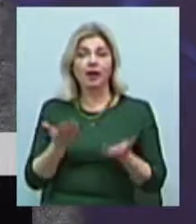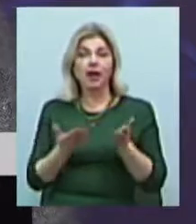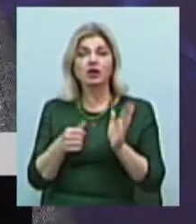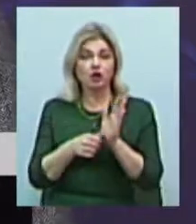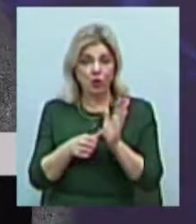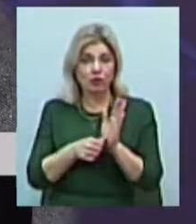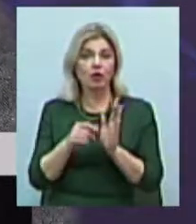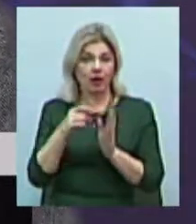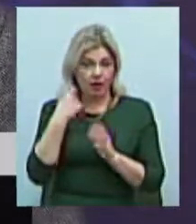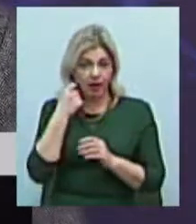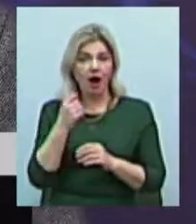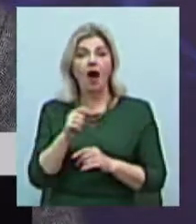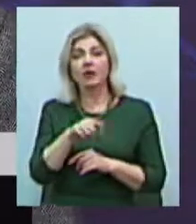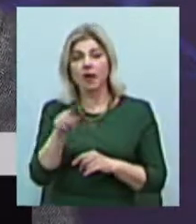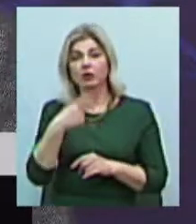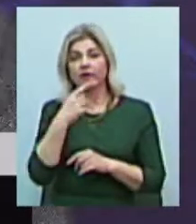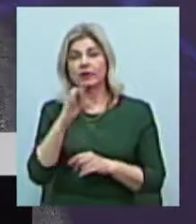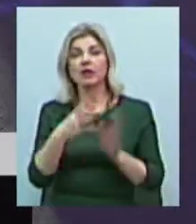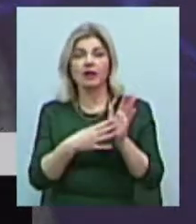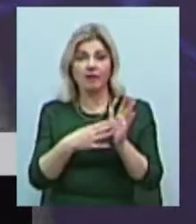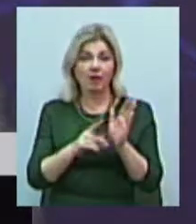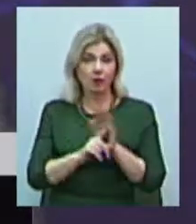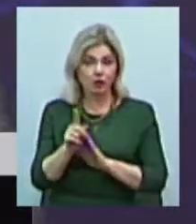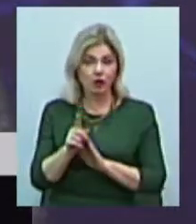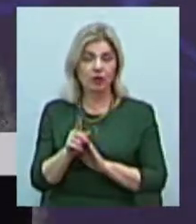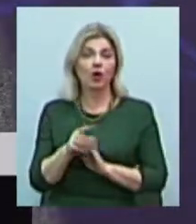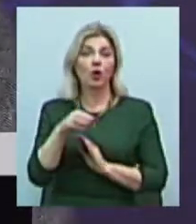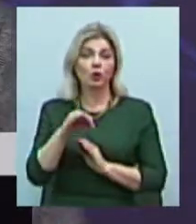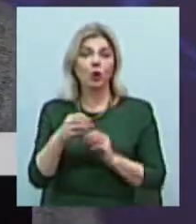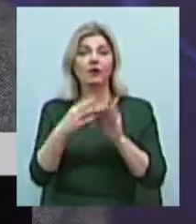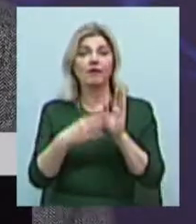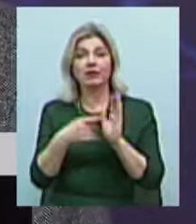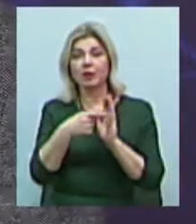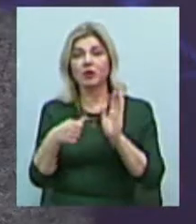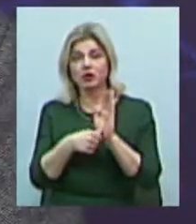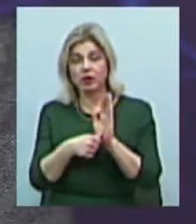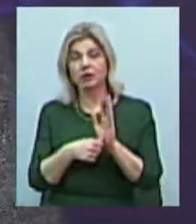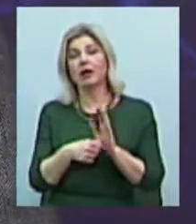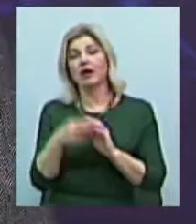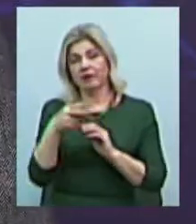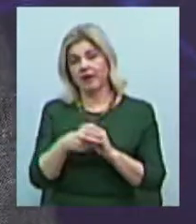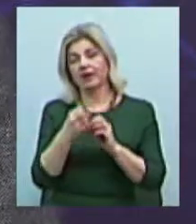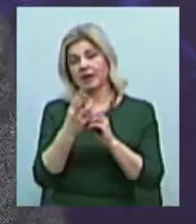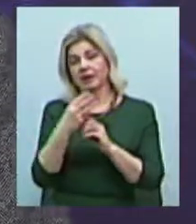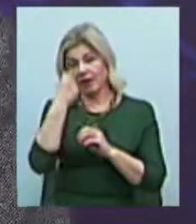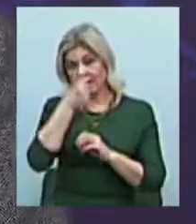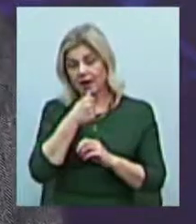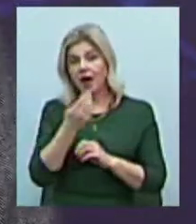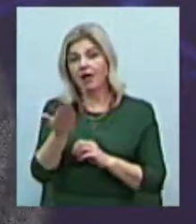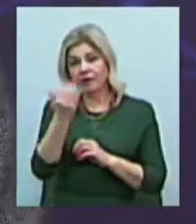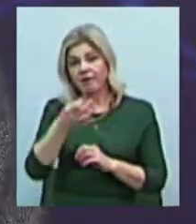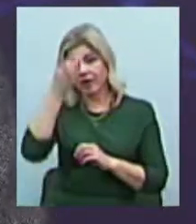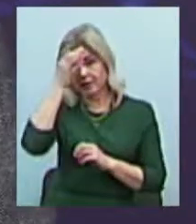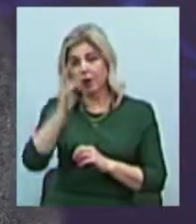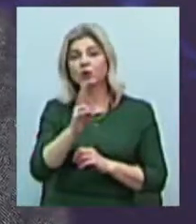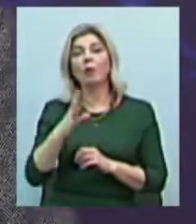рік, а деякі кажуть, що там з 9-го починали, 19-6, 2013 рік. Давайте тоді там згадаємо, хто був начальником